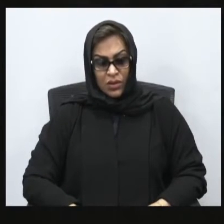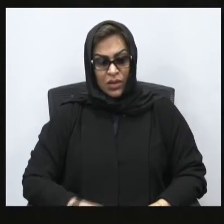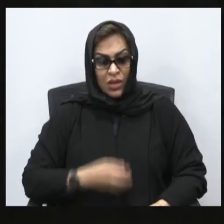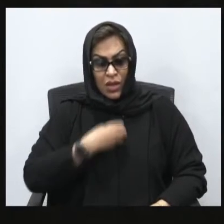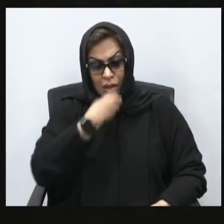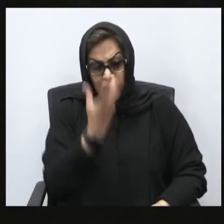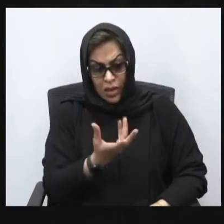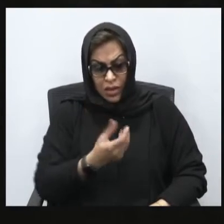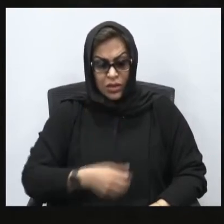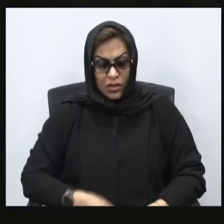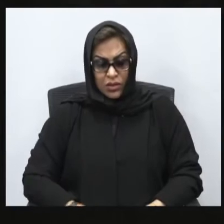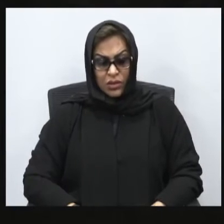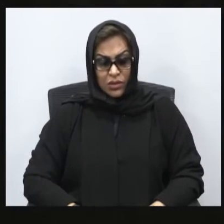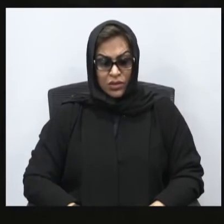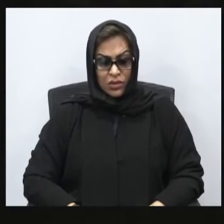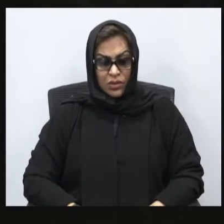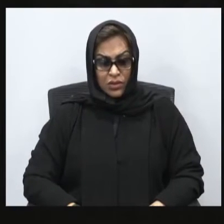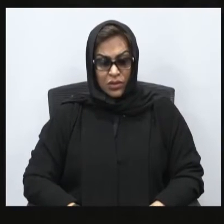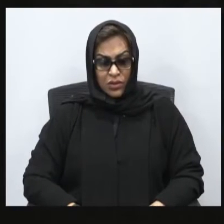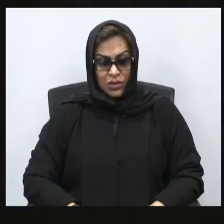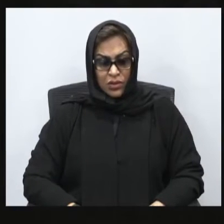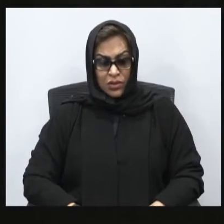هذه الى مجرى الصحيح